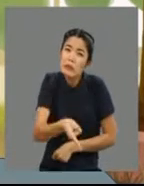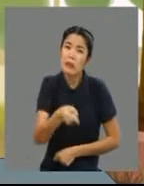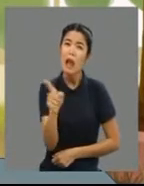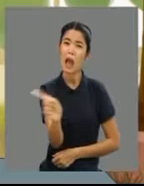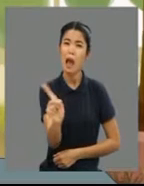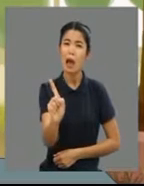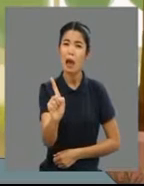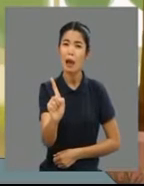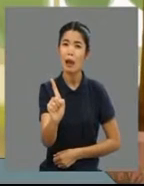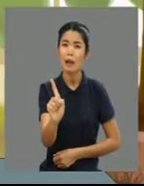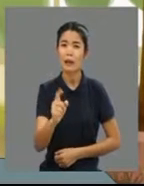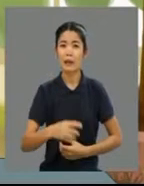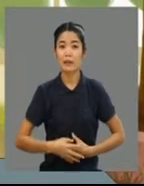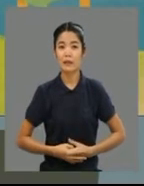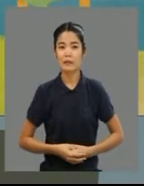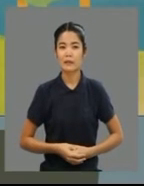แน่เนี่ย